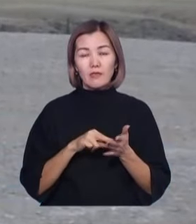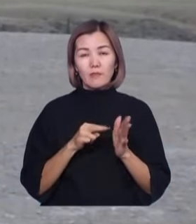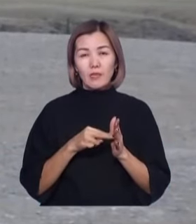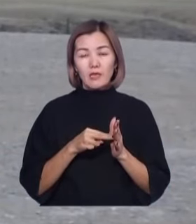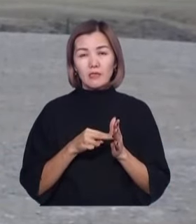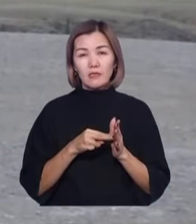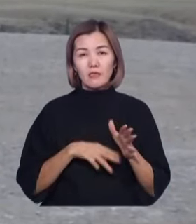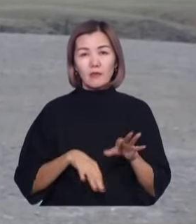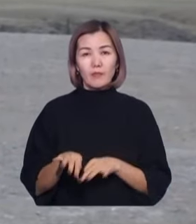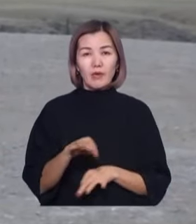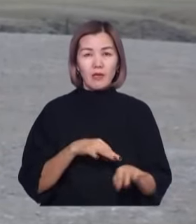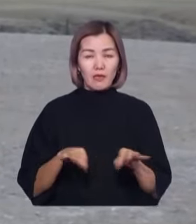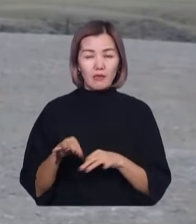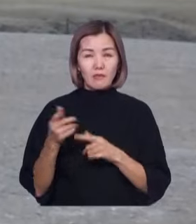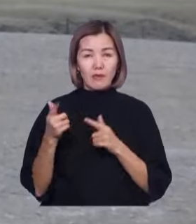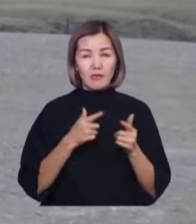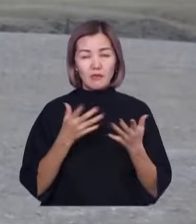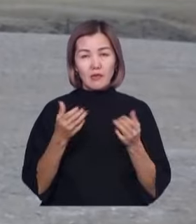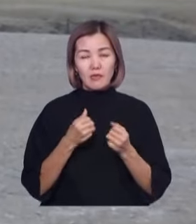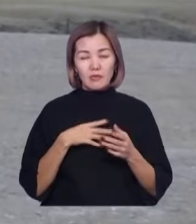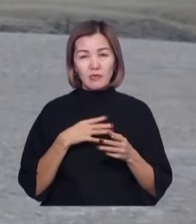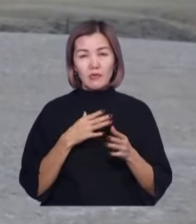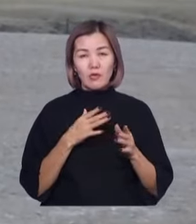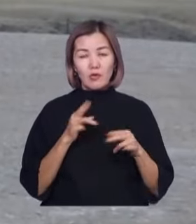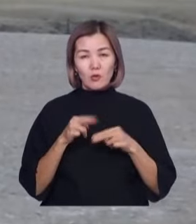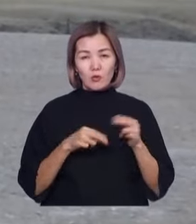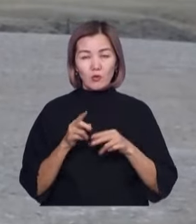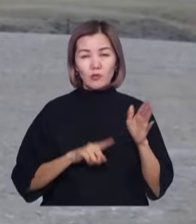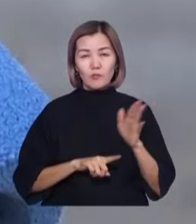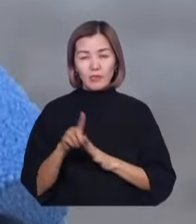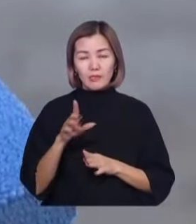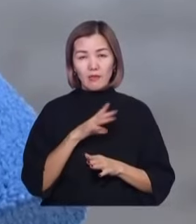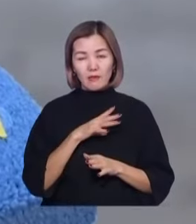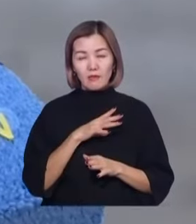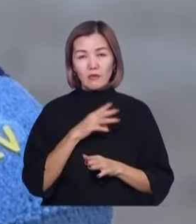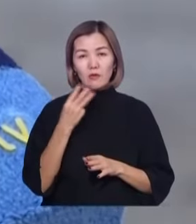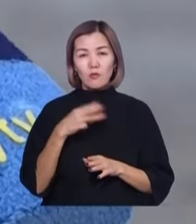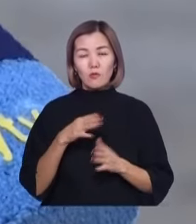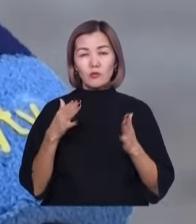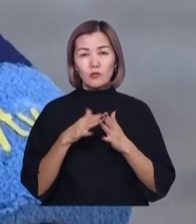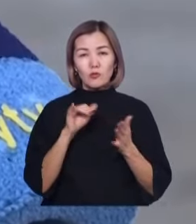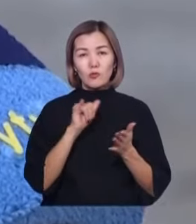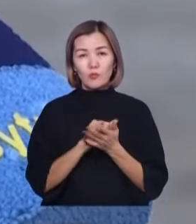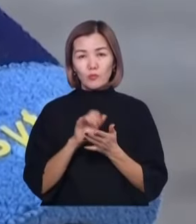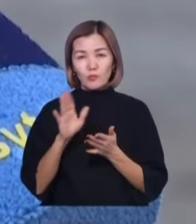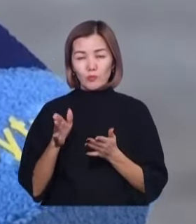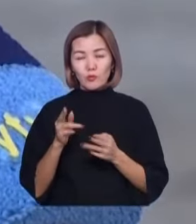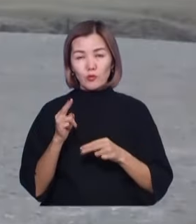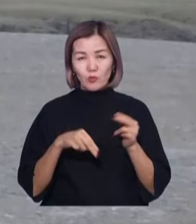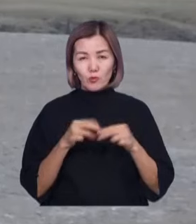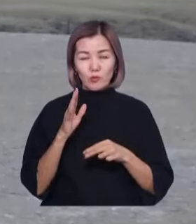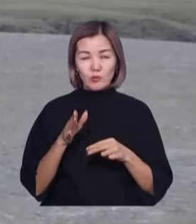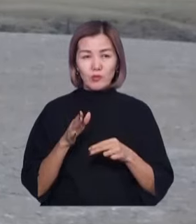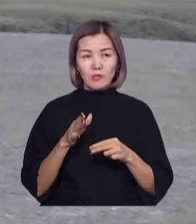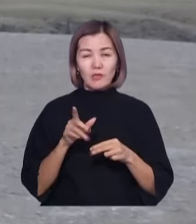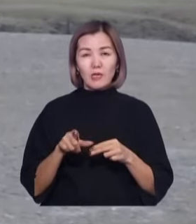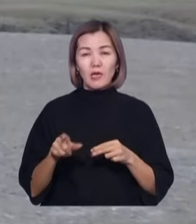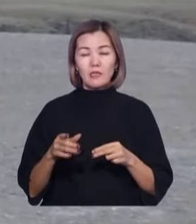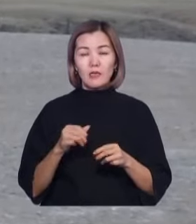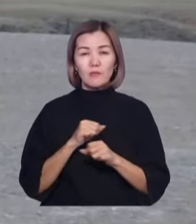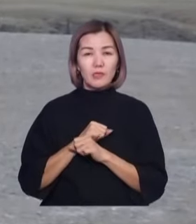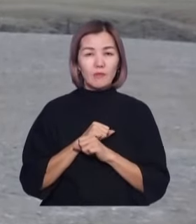проект, АПЗ-ны алдық. Сондықтан ақырындап құрылысты бастап жатырмыз. 30 үй түсетін жерге адам демалатын,